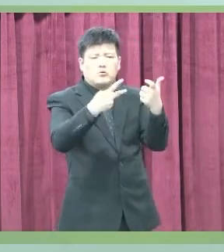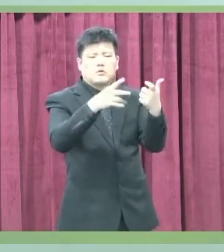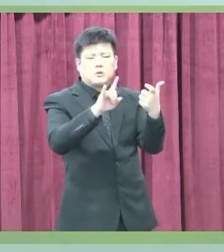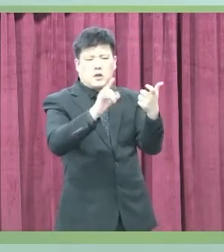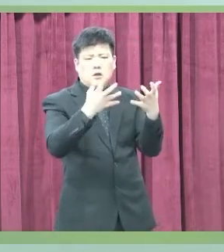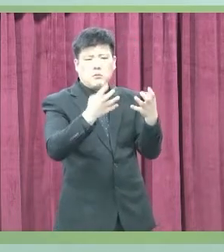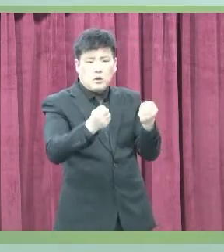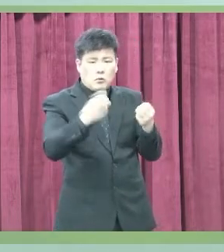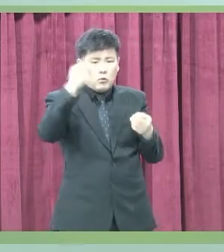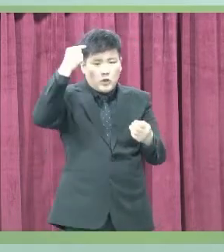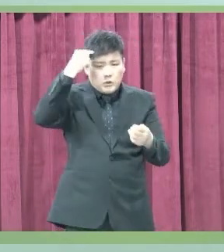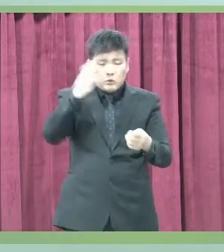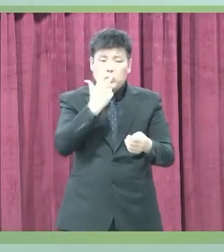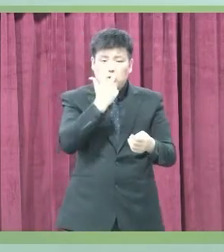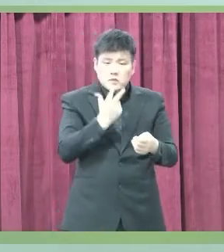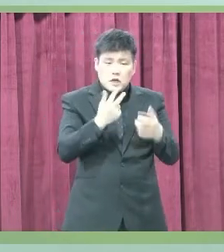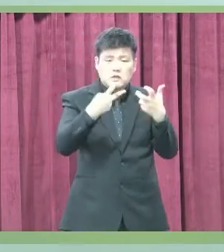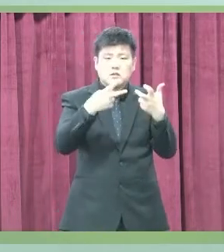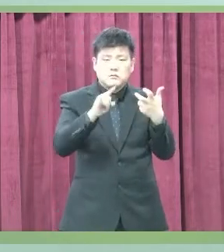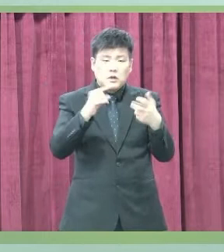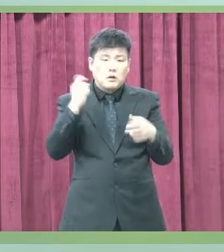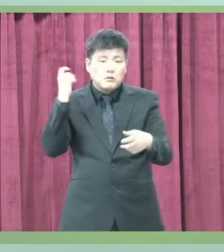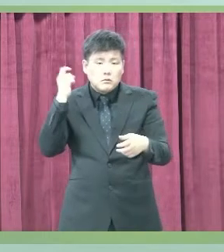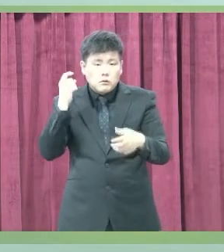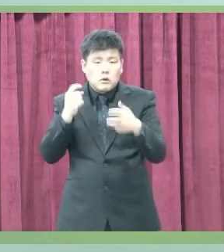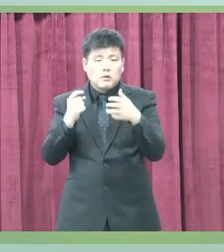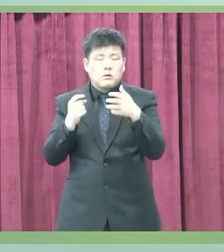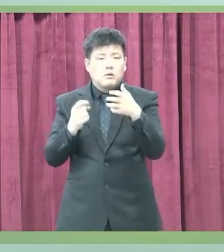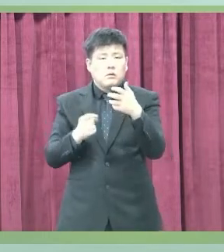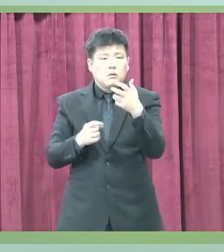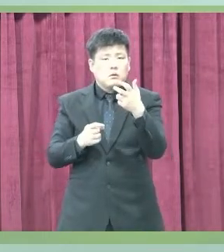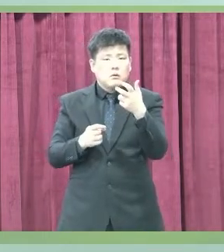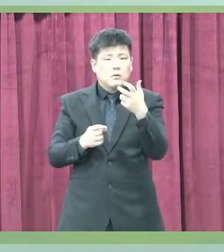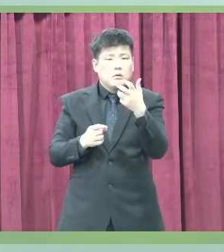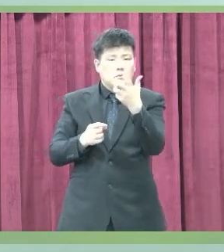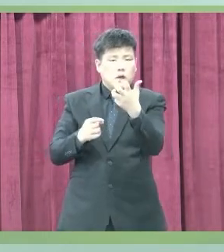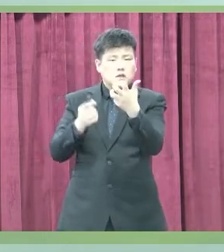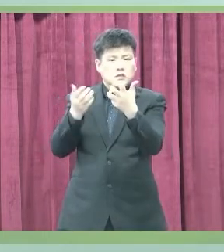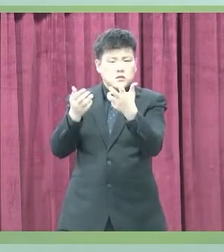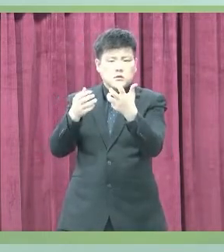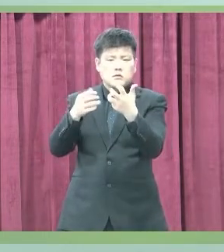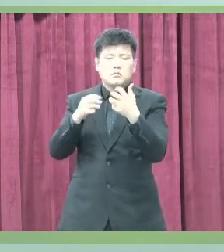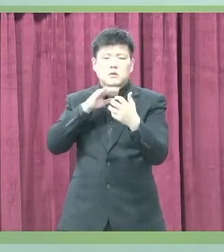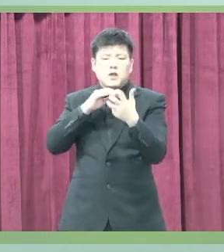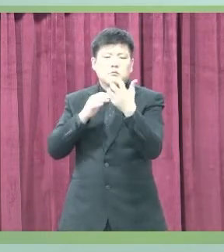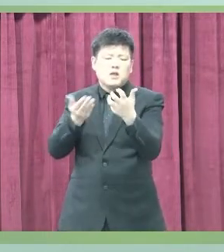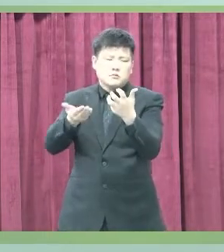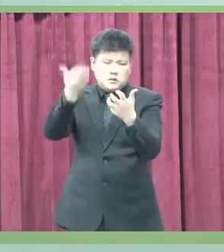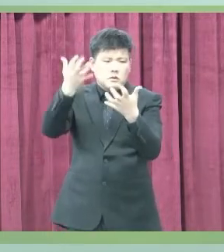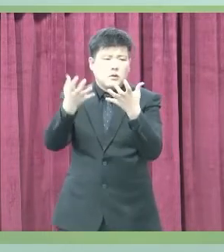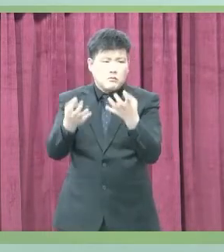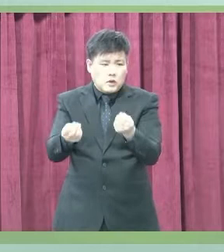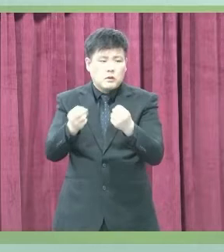많고 내병변 시각은 70대가 많고 청각은 80세 이상이 가장 많습니다. 그래프를 보면 이렇게 끝에